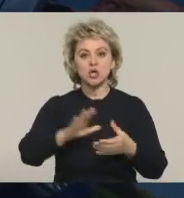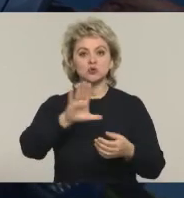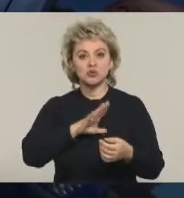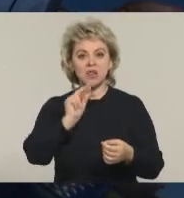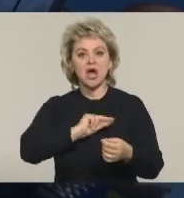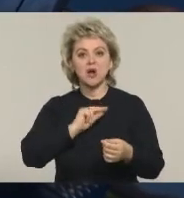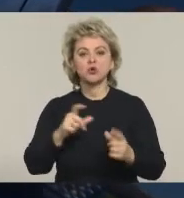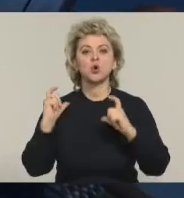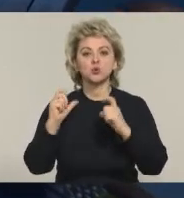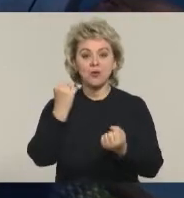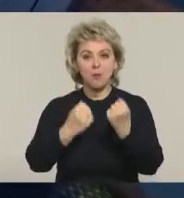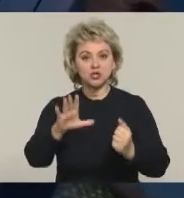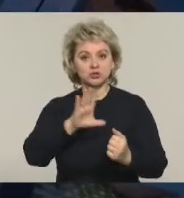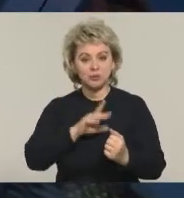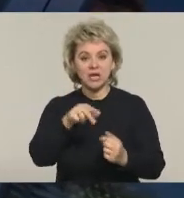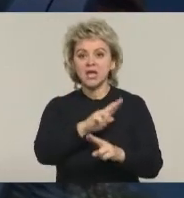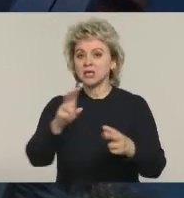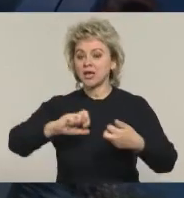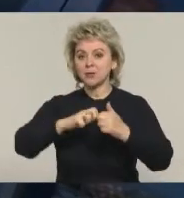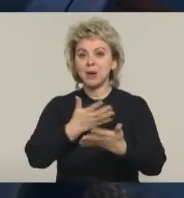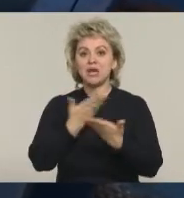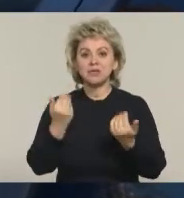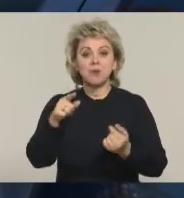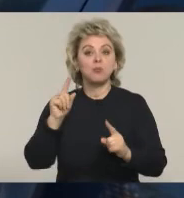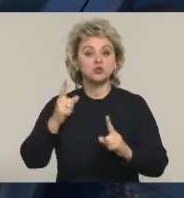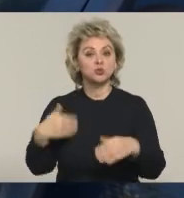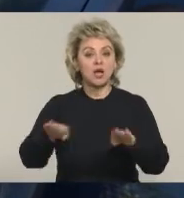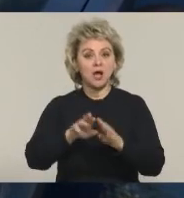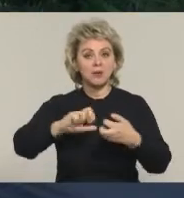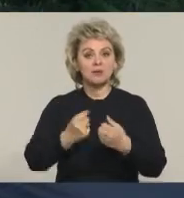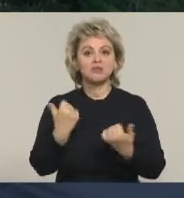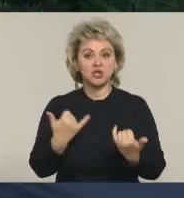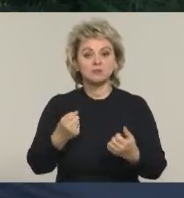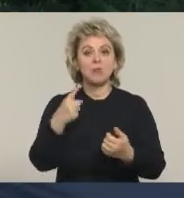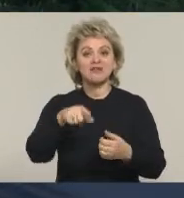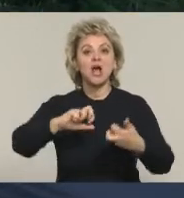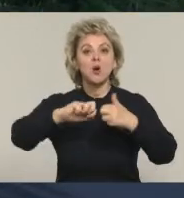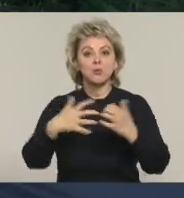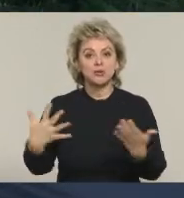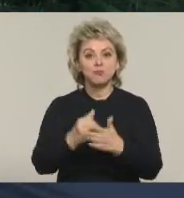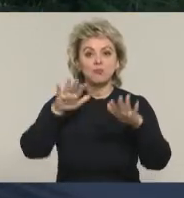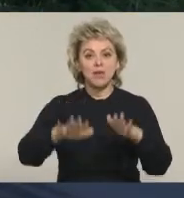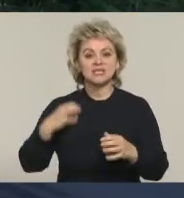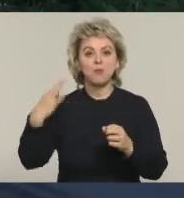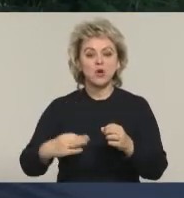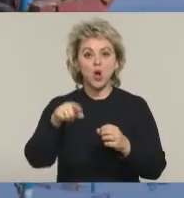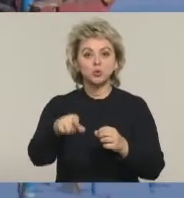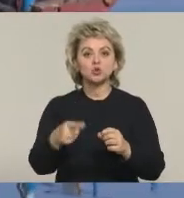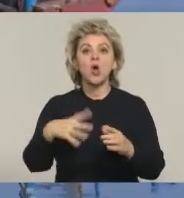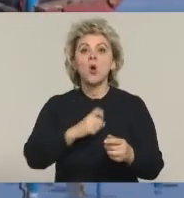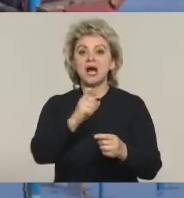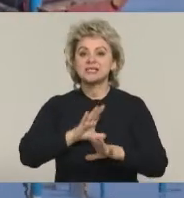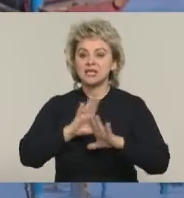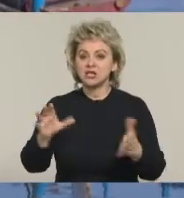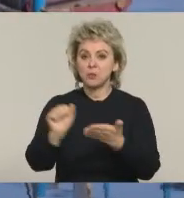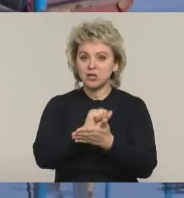работала, и грузовые машины ездили, и никаких проблем не было. Не знаю, в чем сейчас проблема вообще. Проблему нашла местная прокуратура. У собственника не